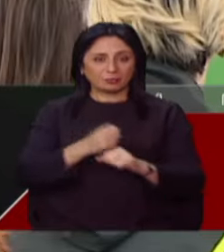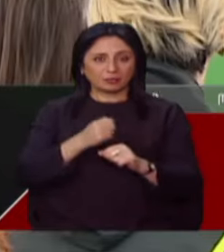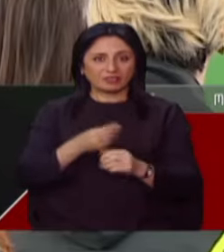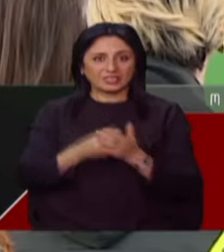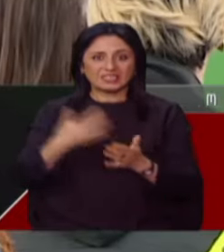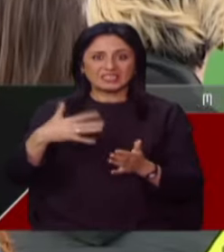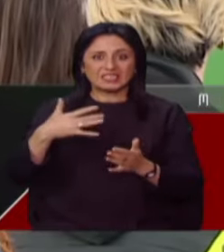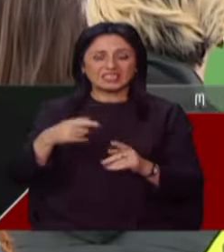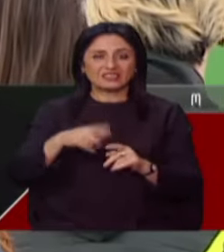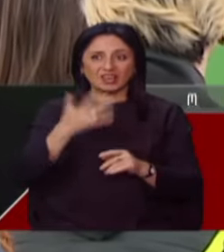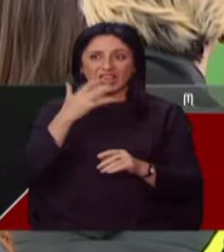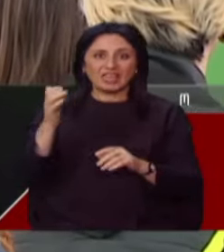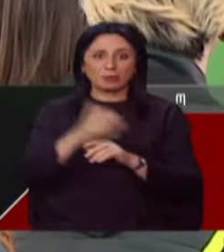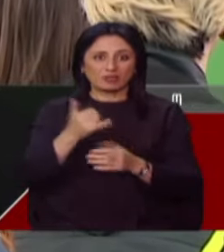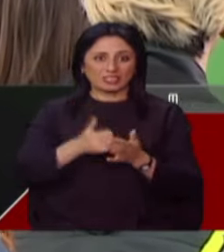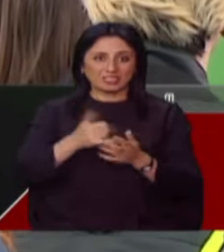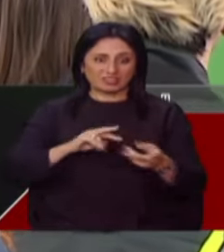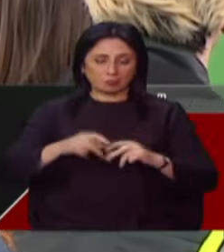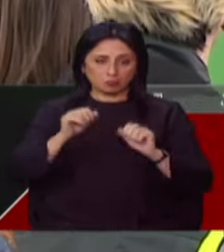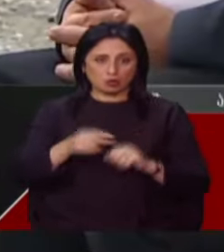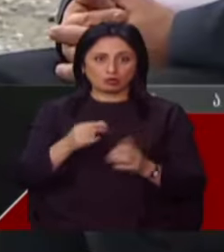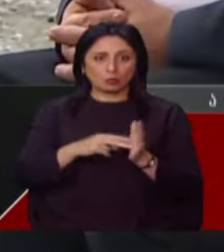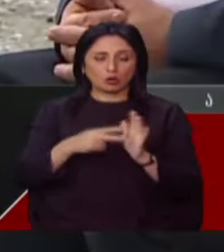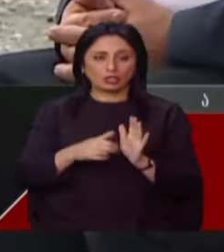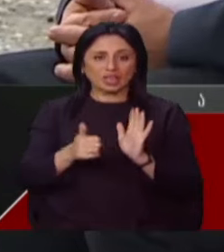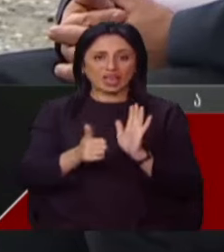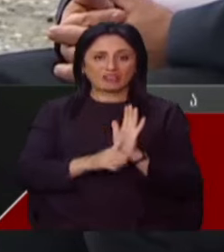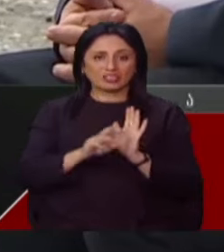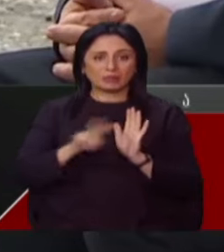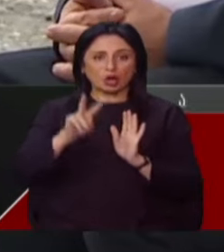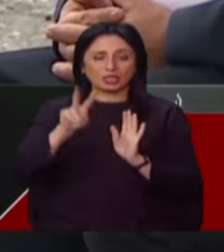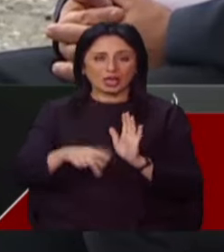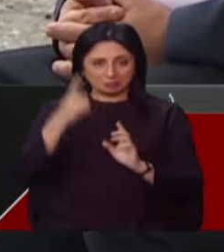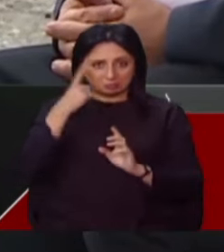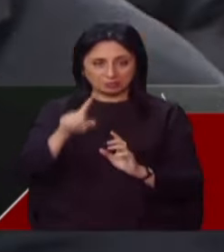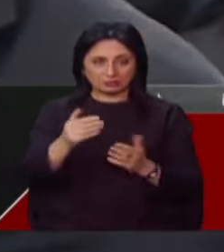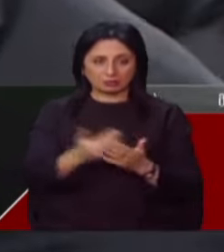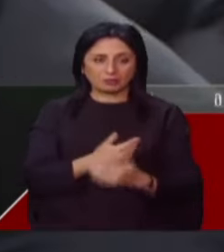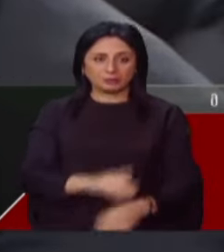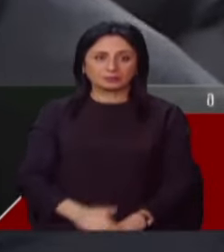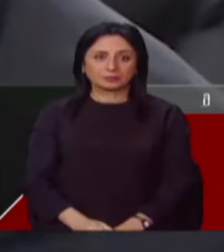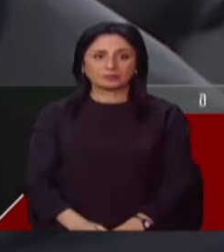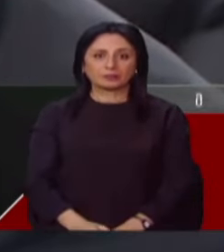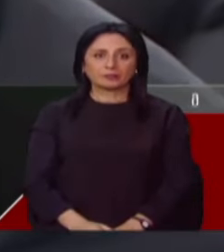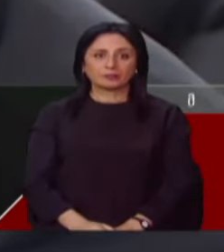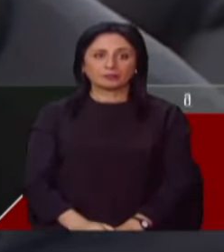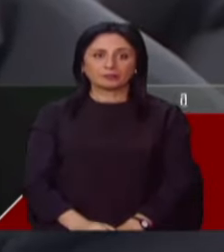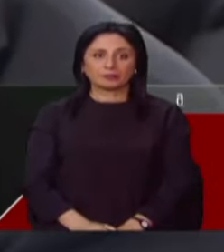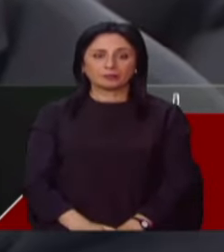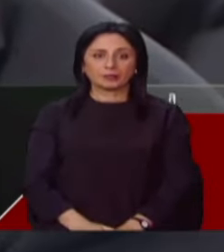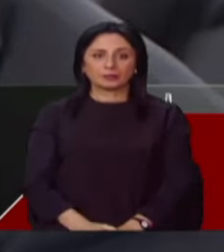ზვირად ღირებული, მეტწილად იმპორტირებული საწვავი. Პროექტის ბიუჯეტი 6 მილიონ ლარამდეა. 60